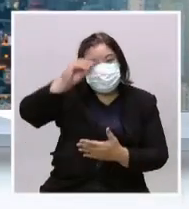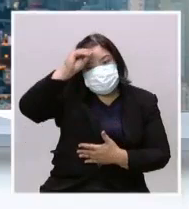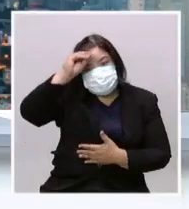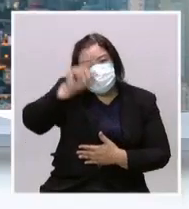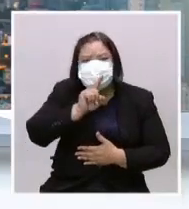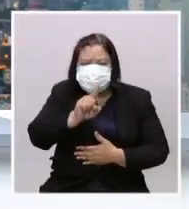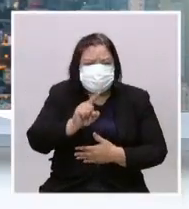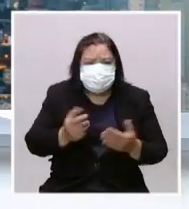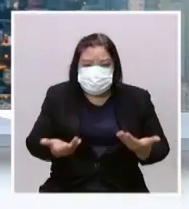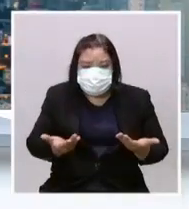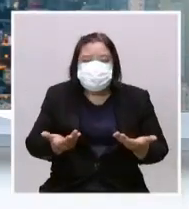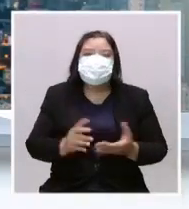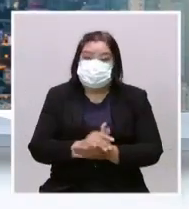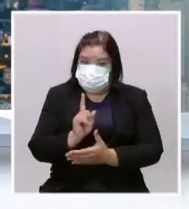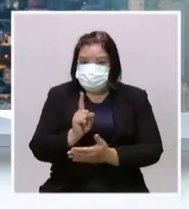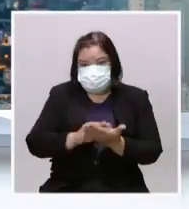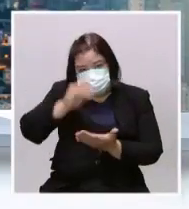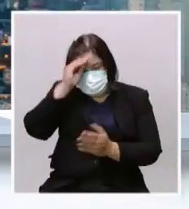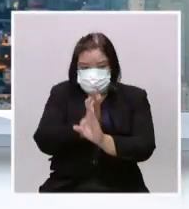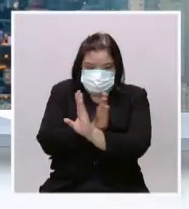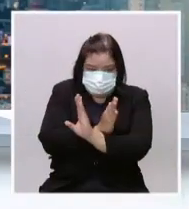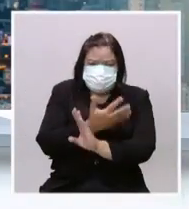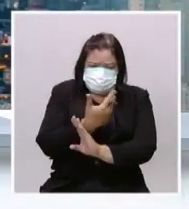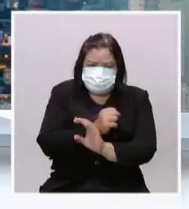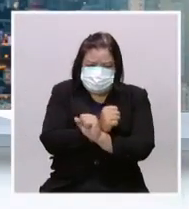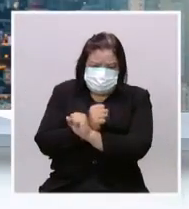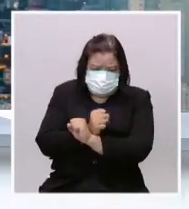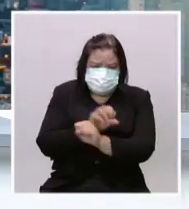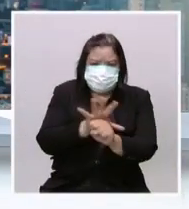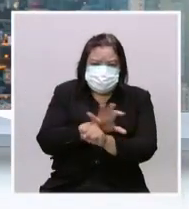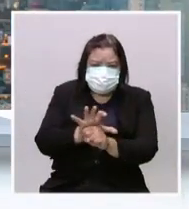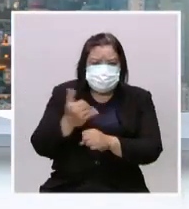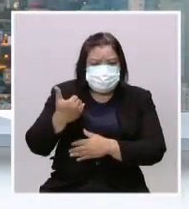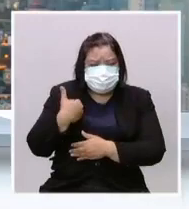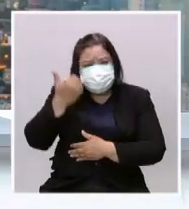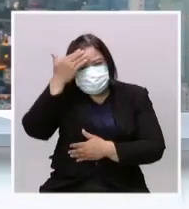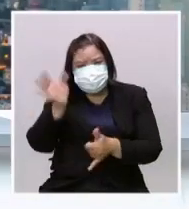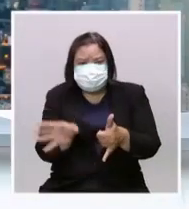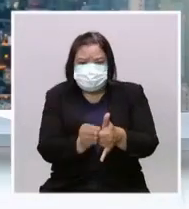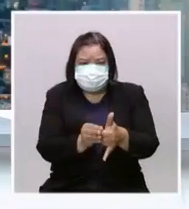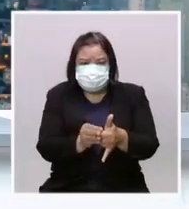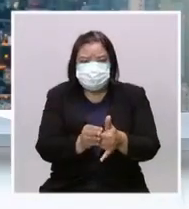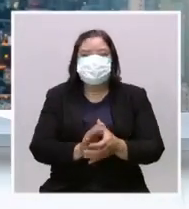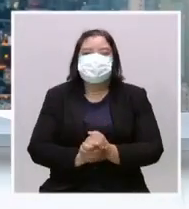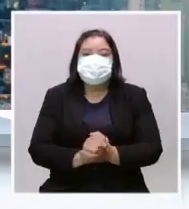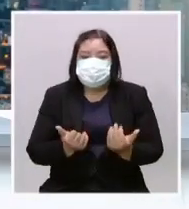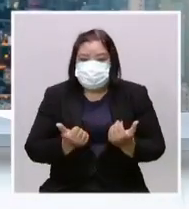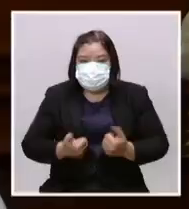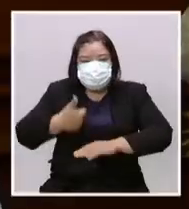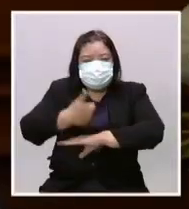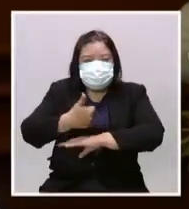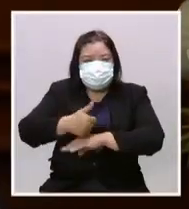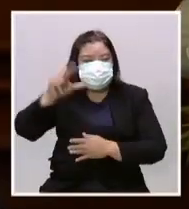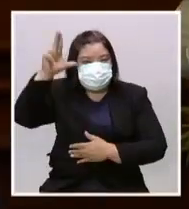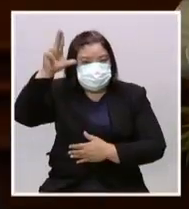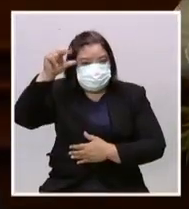ผิดพลาดตรงไหนเพราะว่าก่อนจะเปิดเทอมเนี่ยมีการวางมาตรการป้องกันโควิด-19 เอาไว้แล้วค่ะเรื่องนี้ท่านผู้ว่าราชการจังหวั